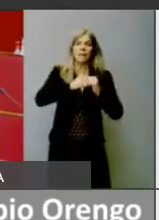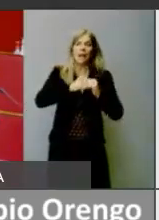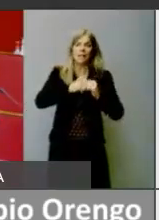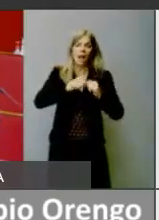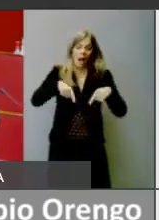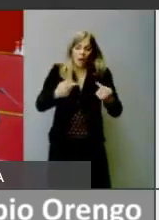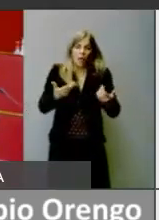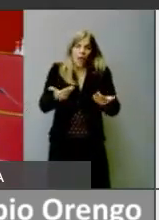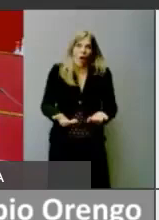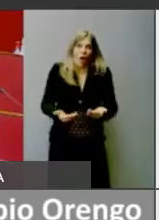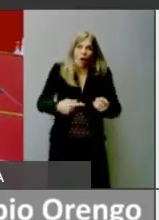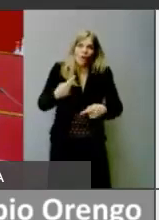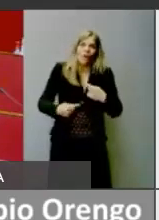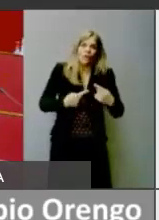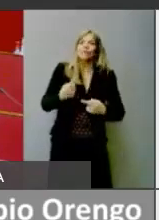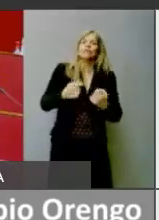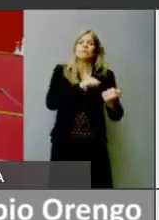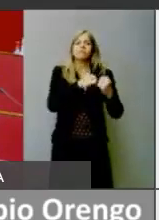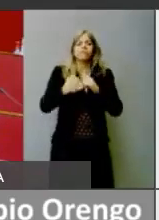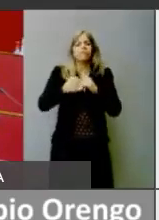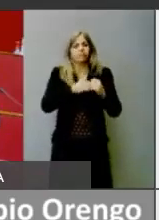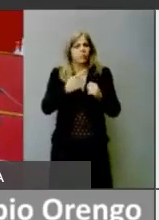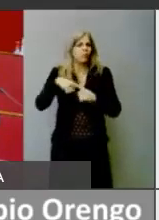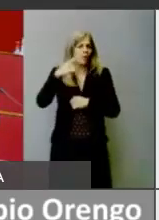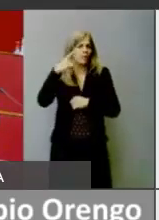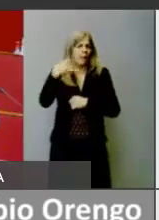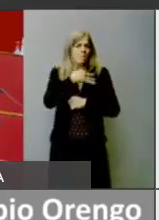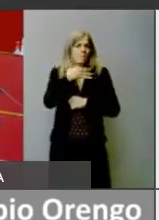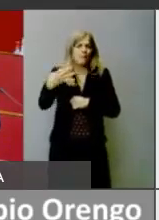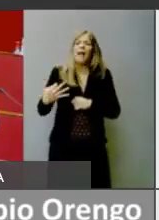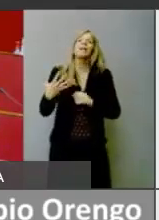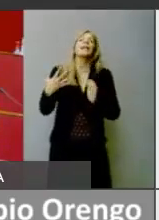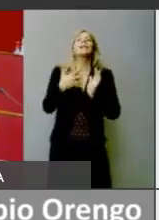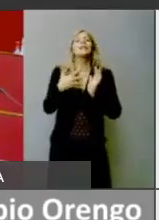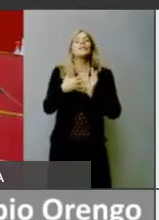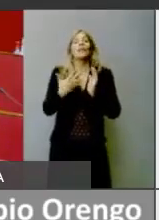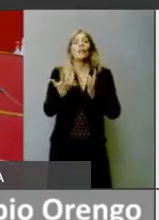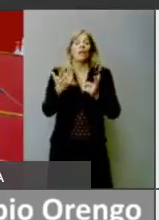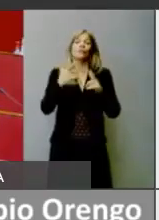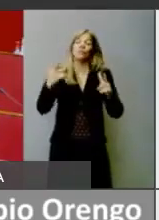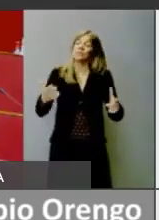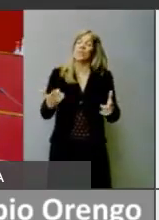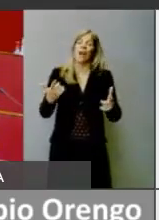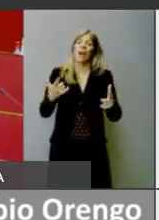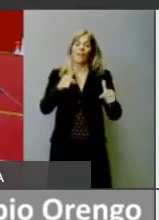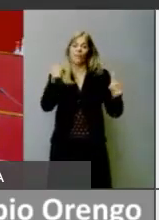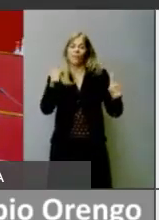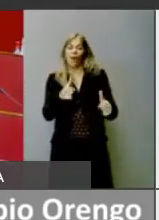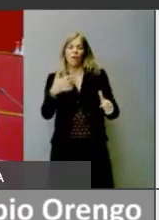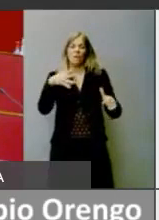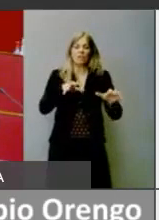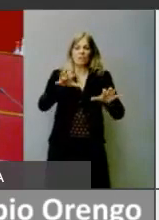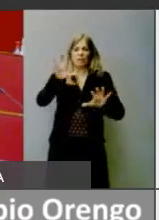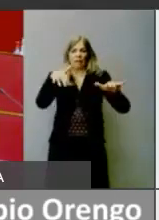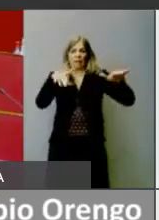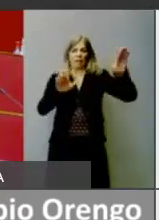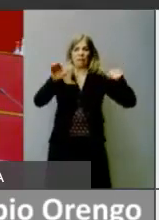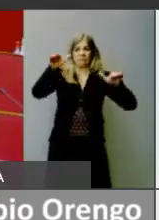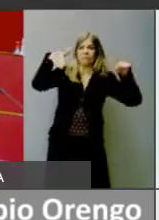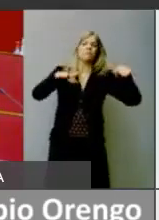no? Con quale, sappiamo tutti con quale difficoltà per una città come Genova le amministrazioni